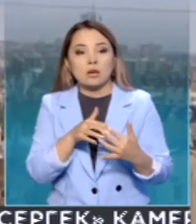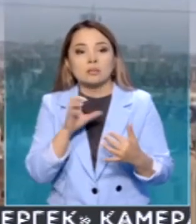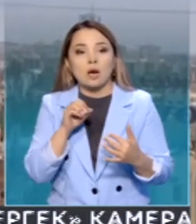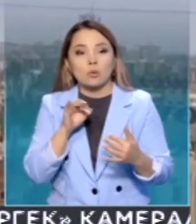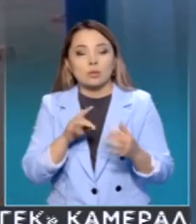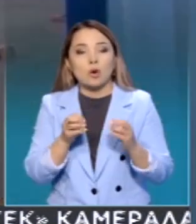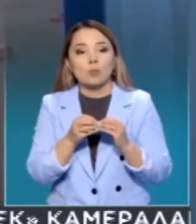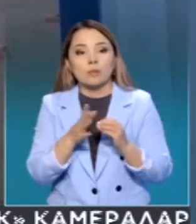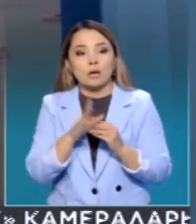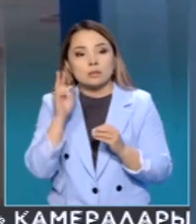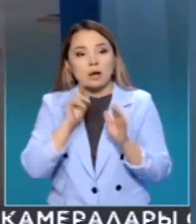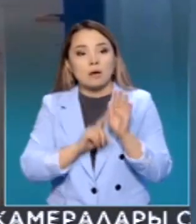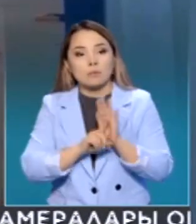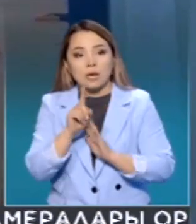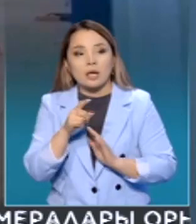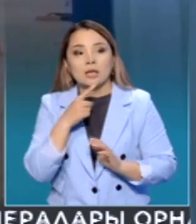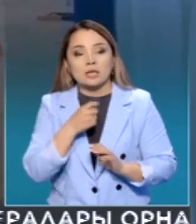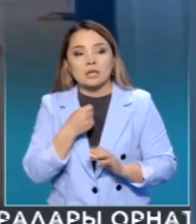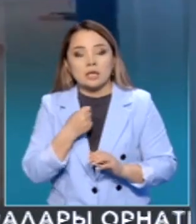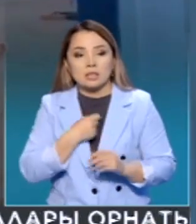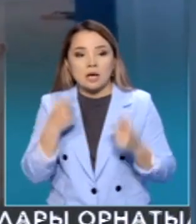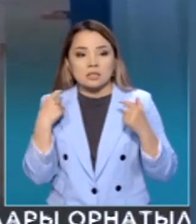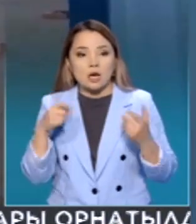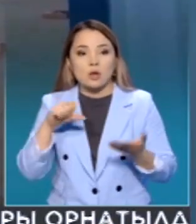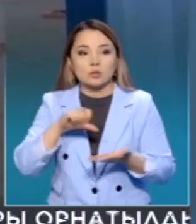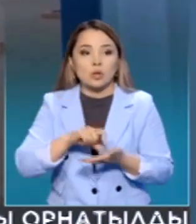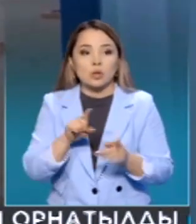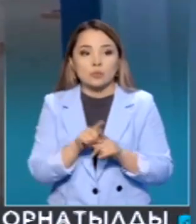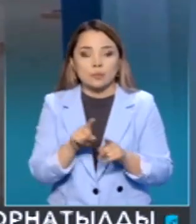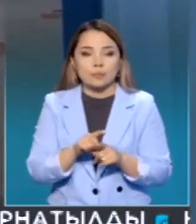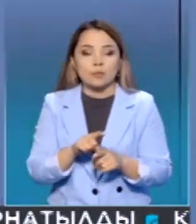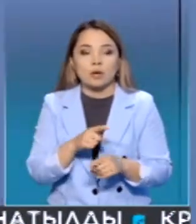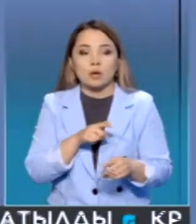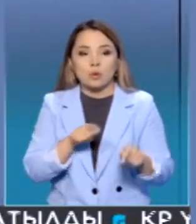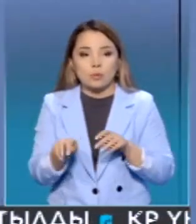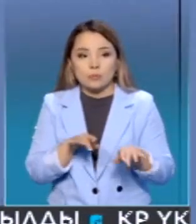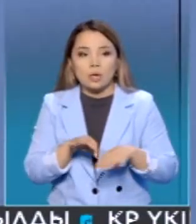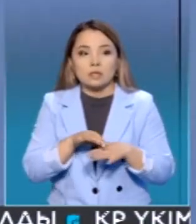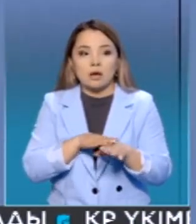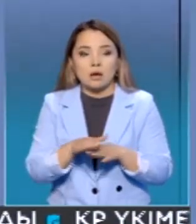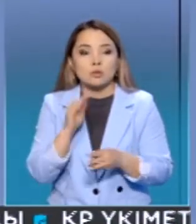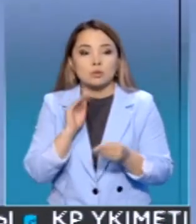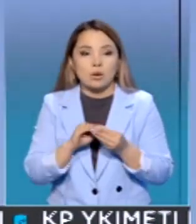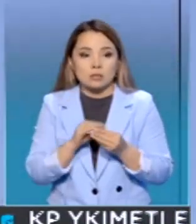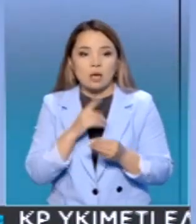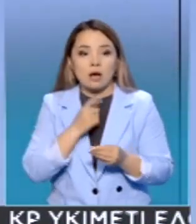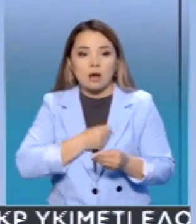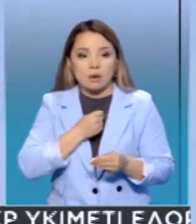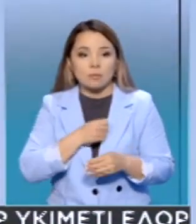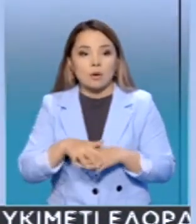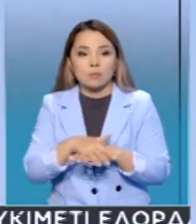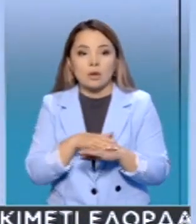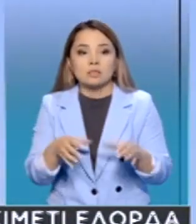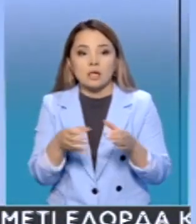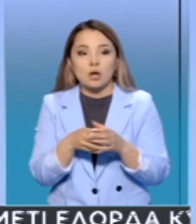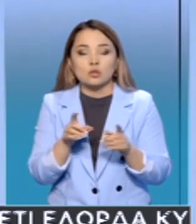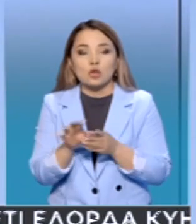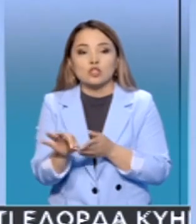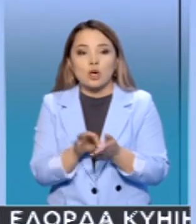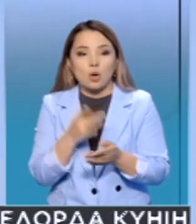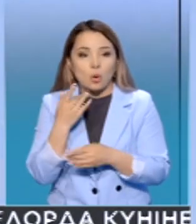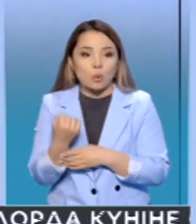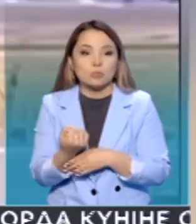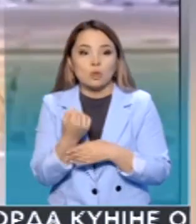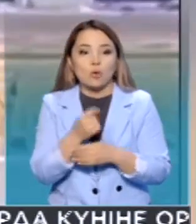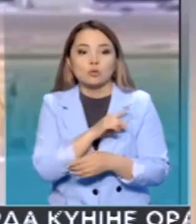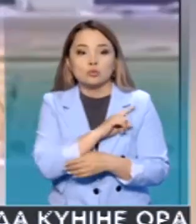15-сінде басталды. Генерал Әбдел Фаттах Әл-Бурхан қолбасшылық ететін тұрақты армия мен Мұхаммед Дагалоның жедел қолдау